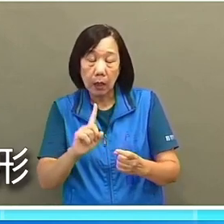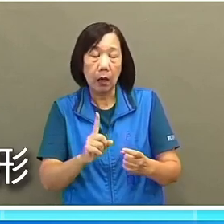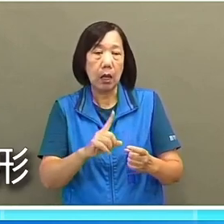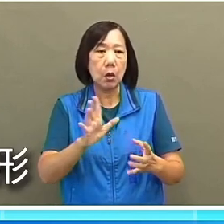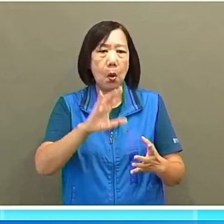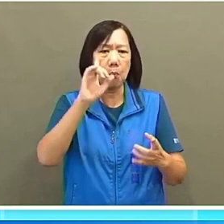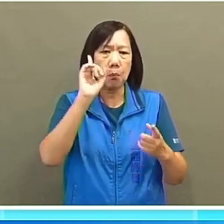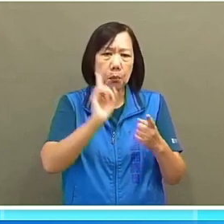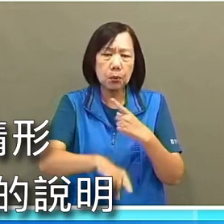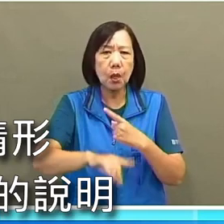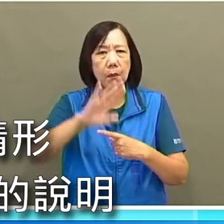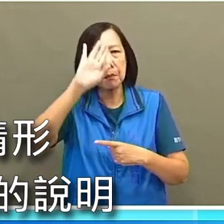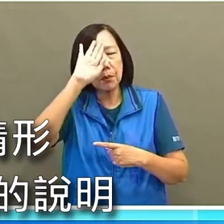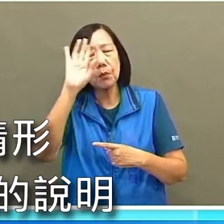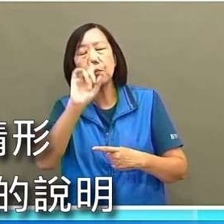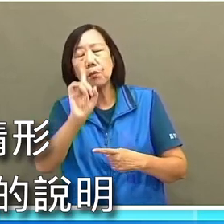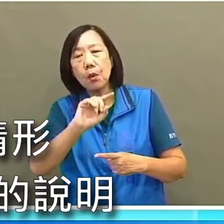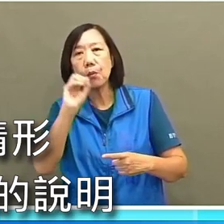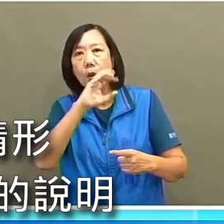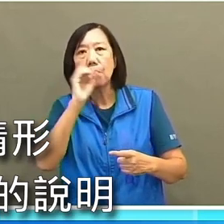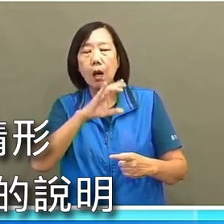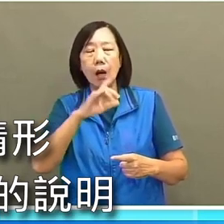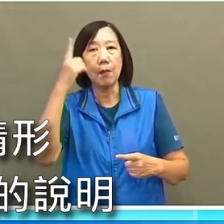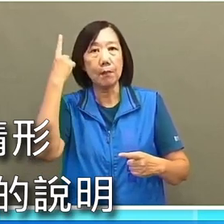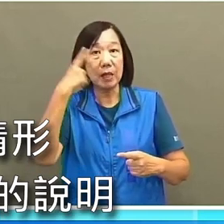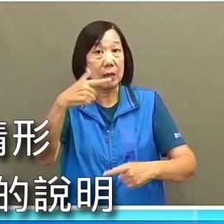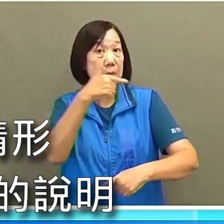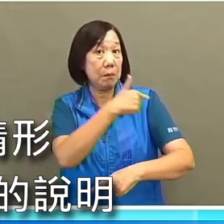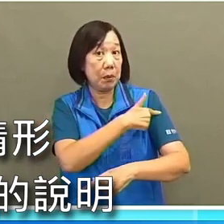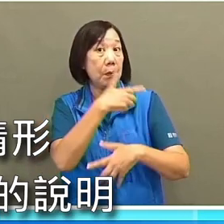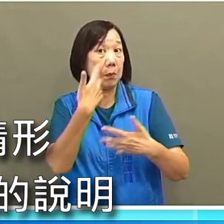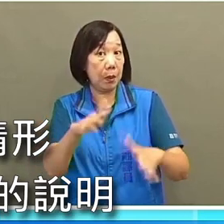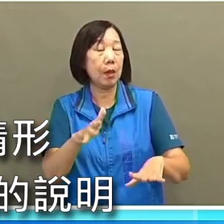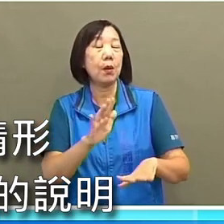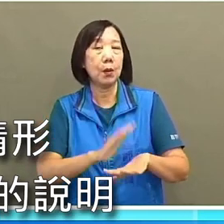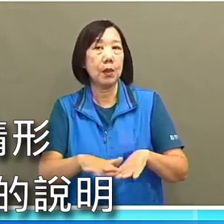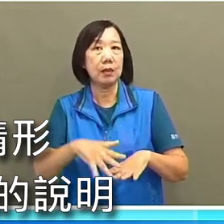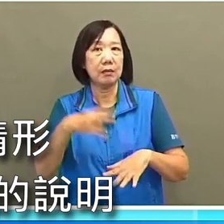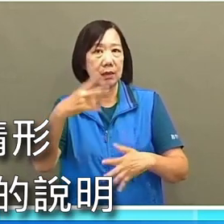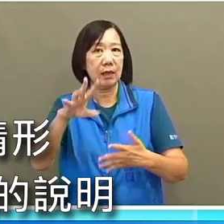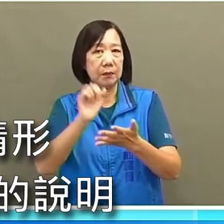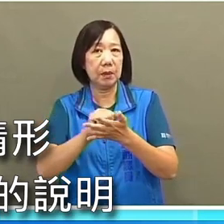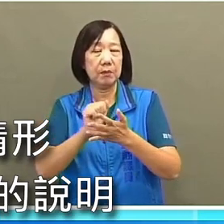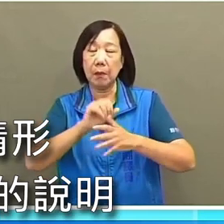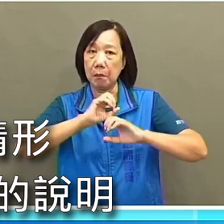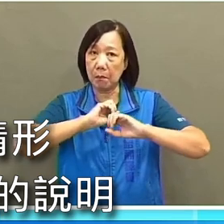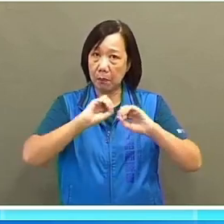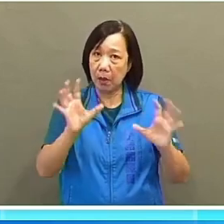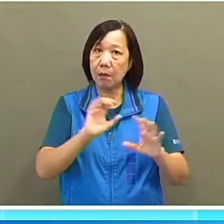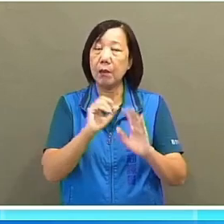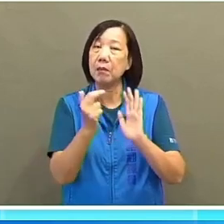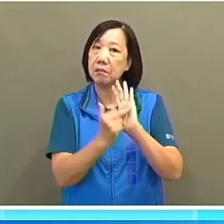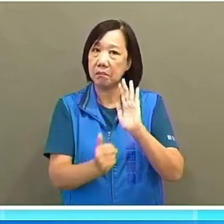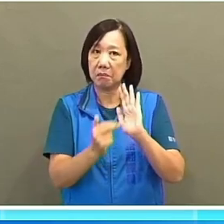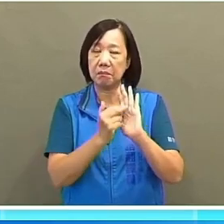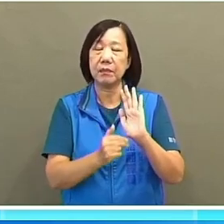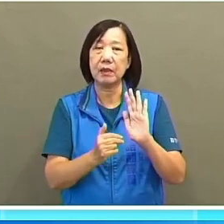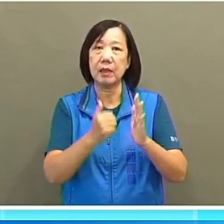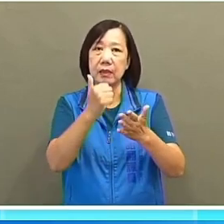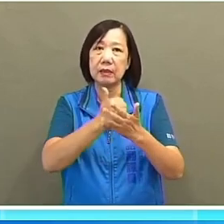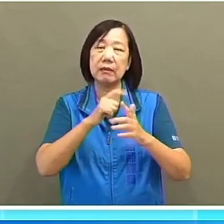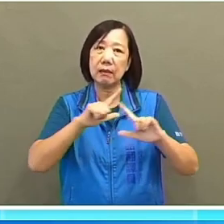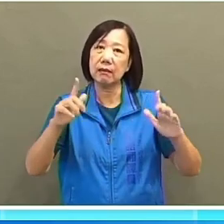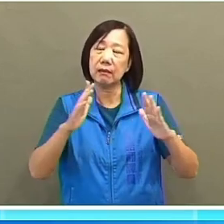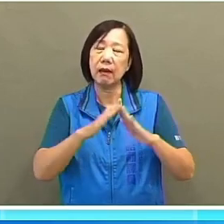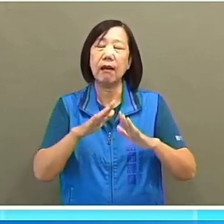应的情形，我们会在明天接种完的情形都会陆陆续续给大家很清楚的做一个说明，也请大家安